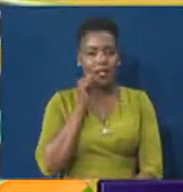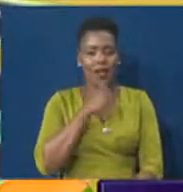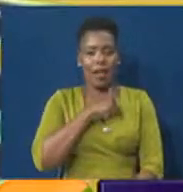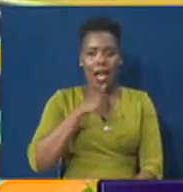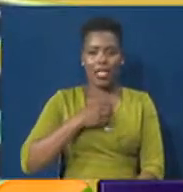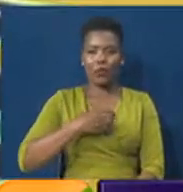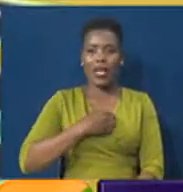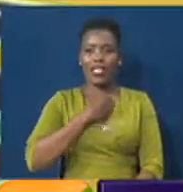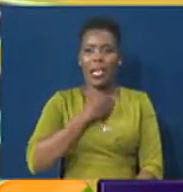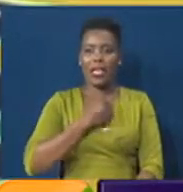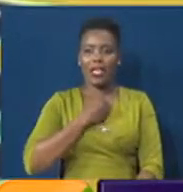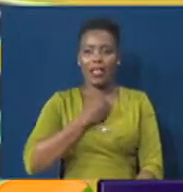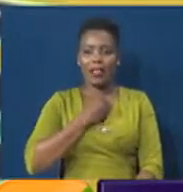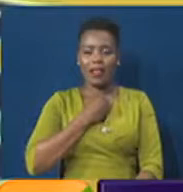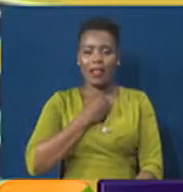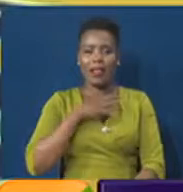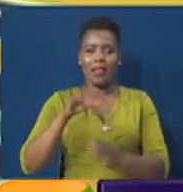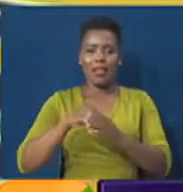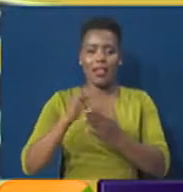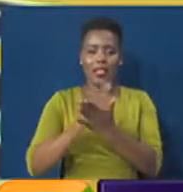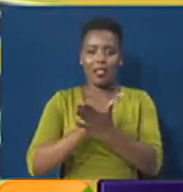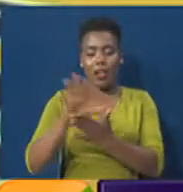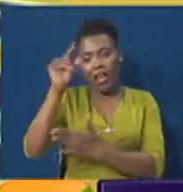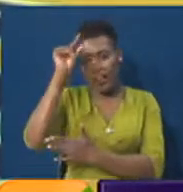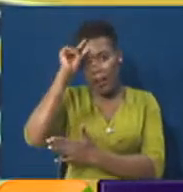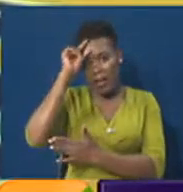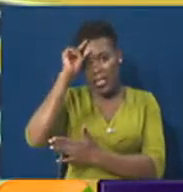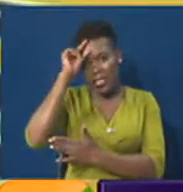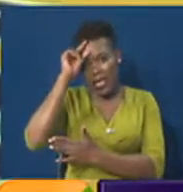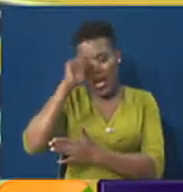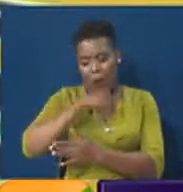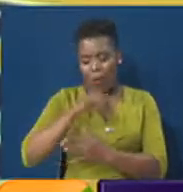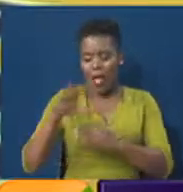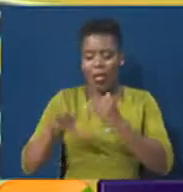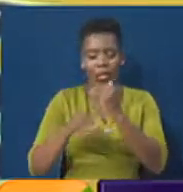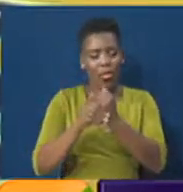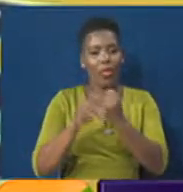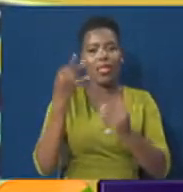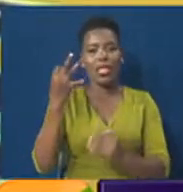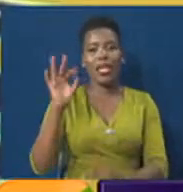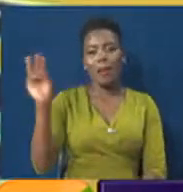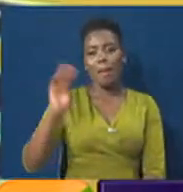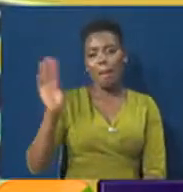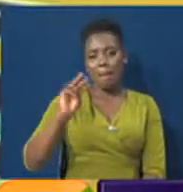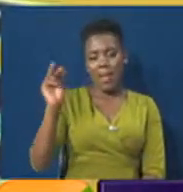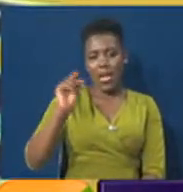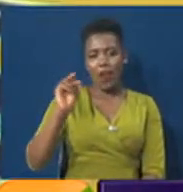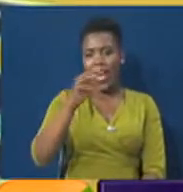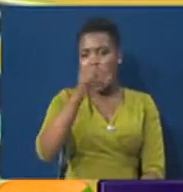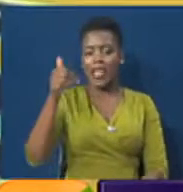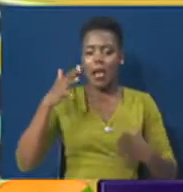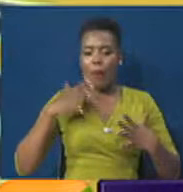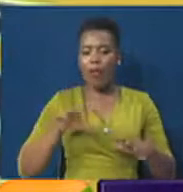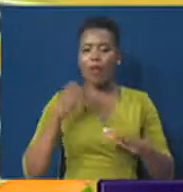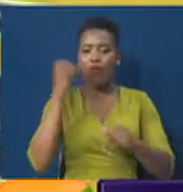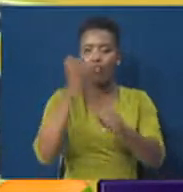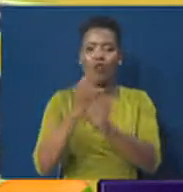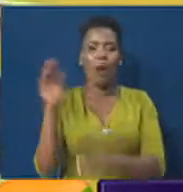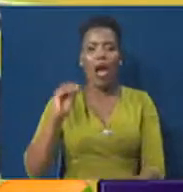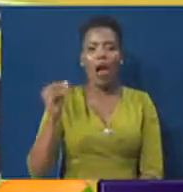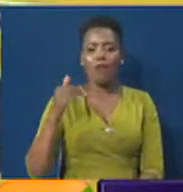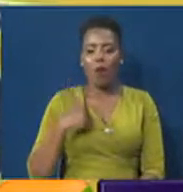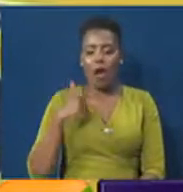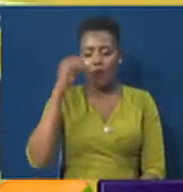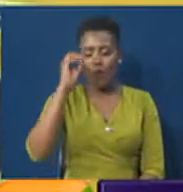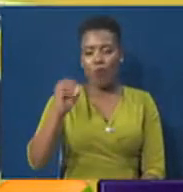watai katika sekta ya serikali tuko milioni 3. Lakini wale wengine ambao hawajui hata waamkie